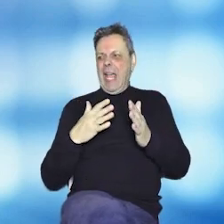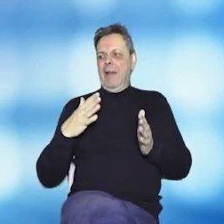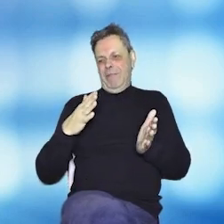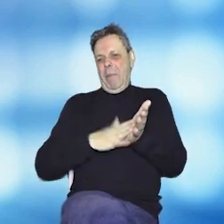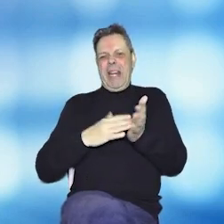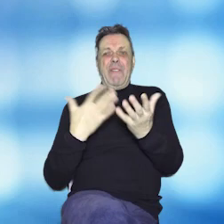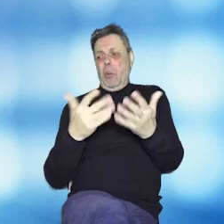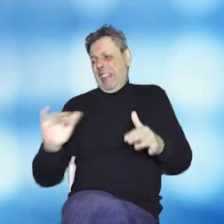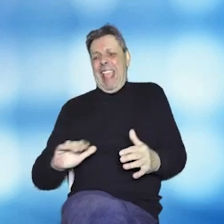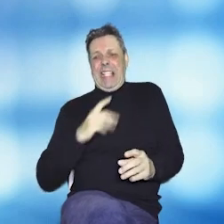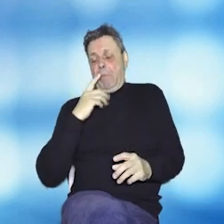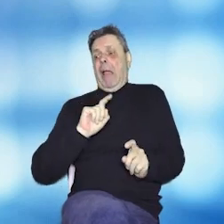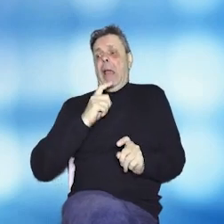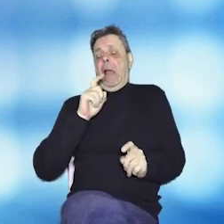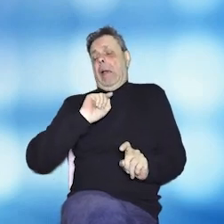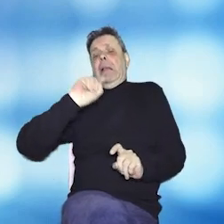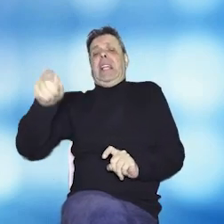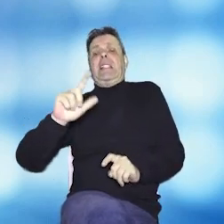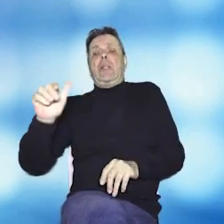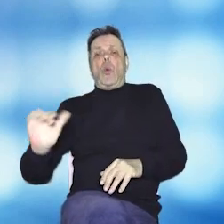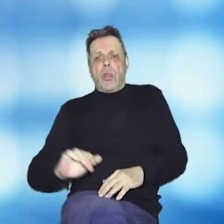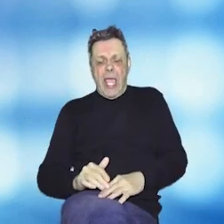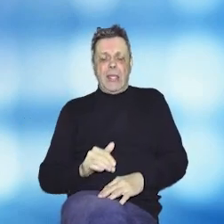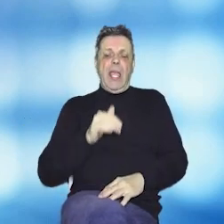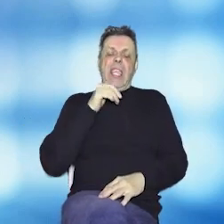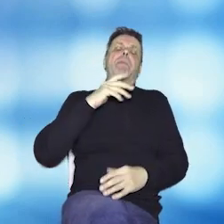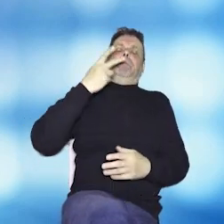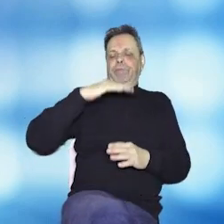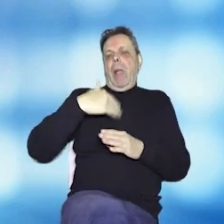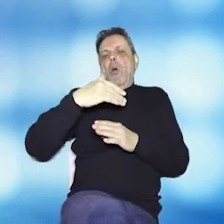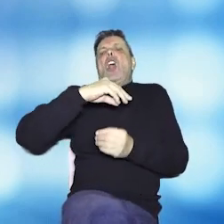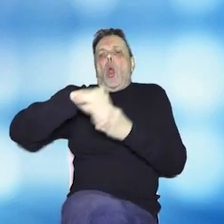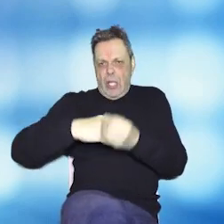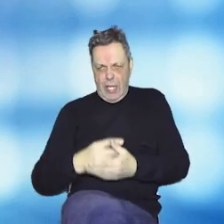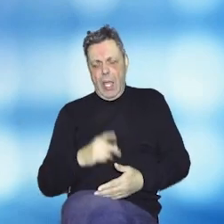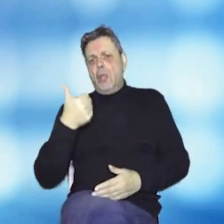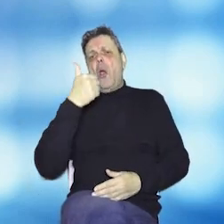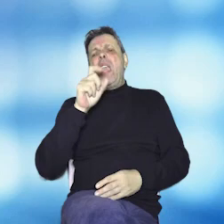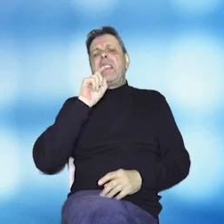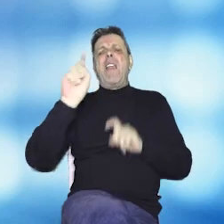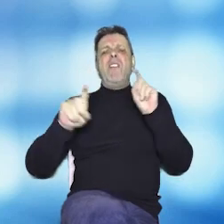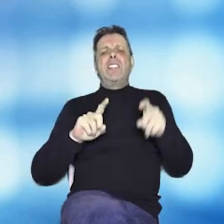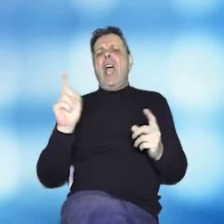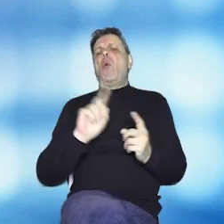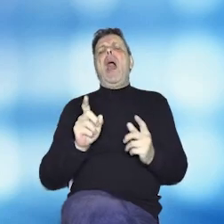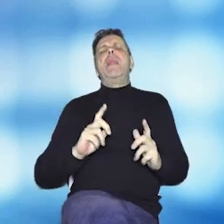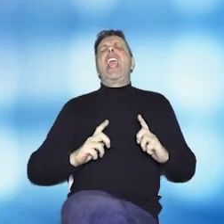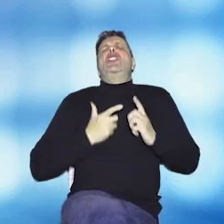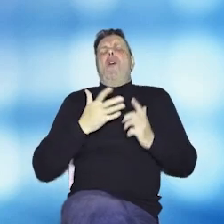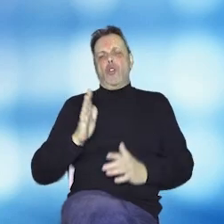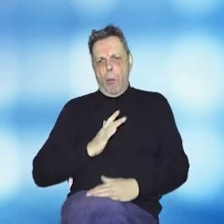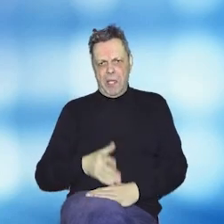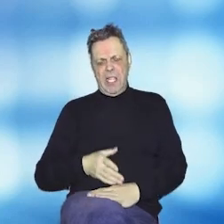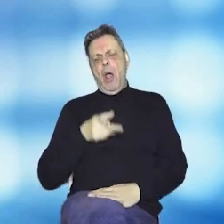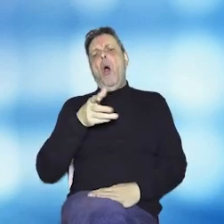prljavih zarazi se drugo dijete. I onda često se zaraze i roditelji. To je jedna infekcija koja nije životno opasna,